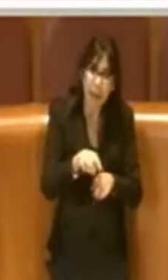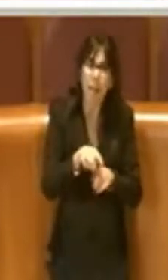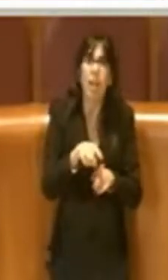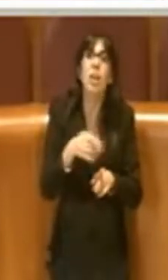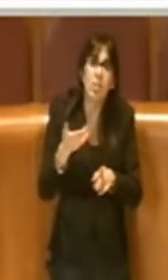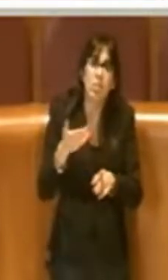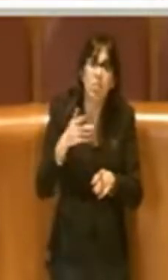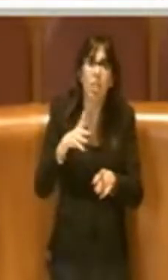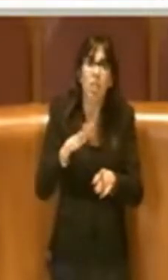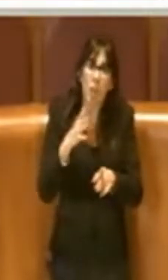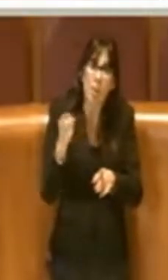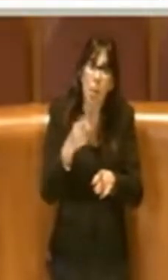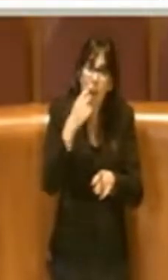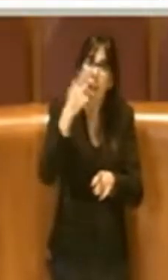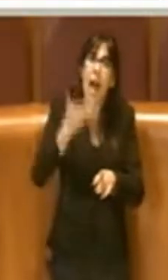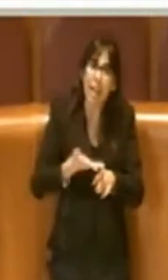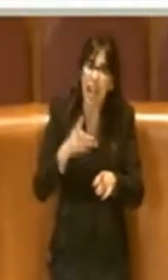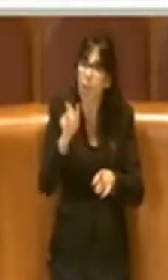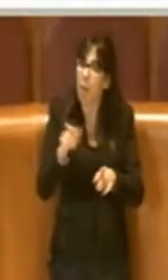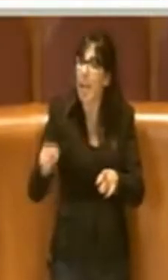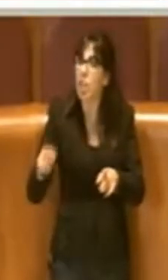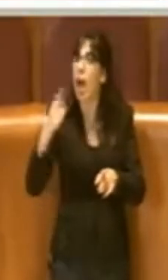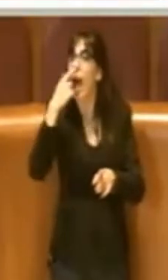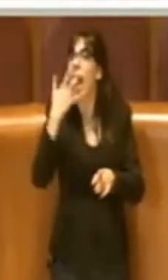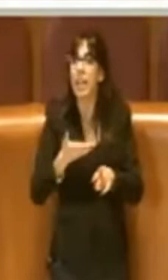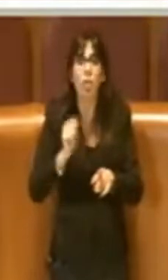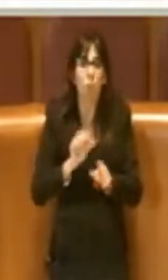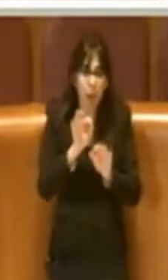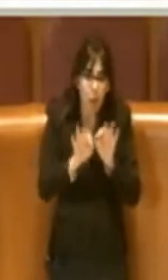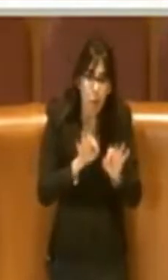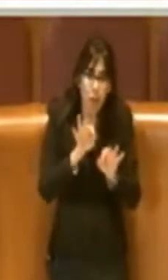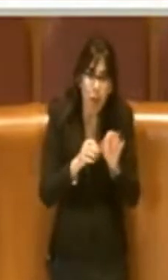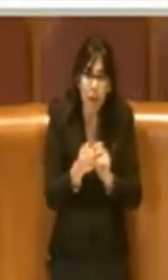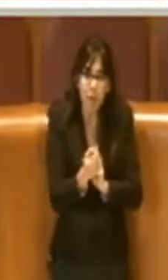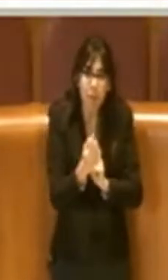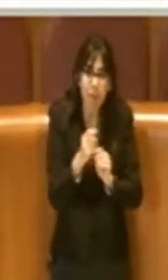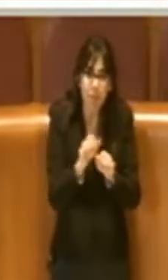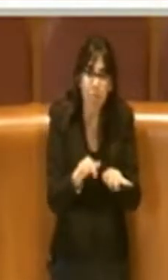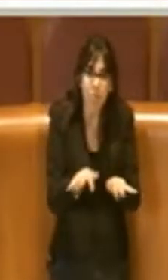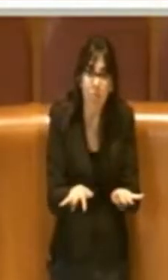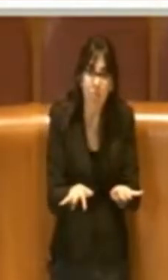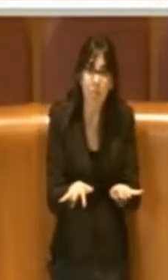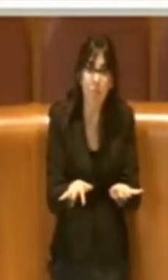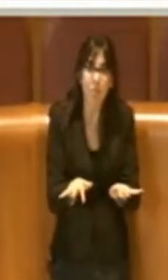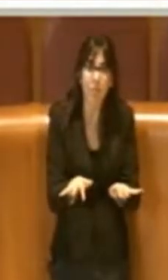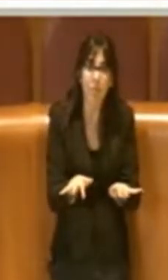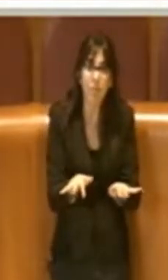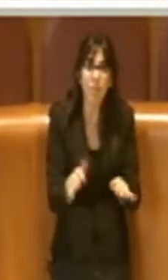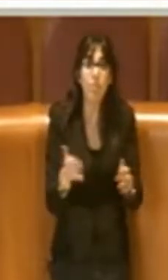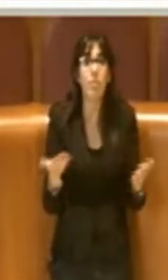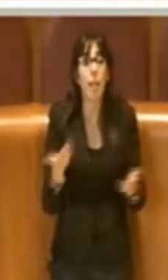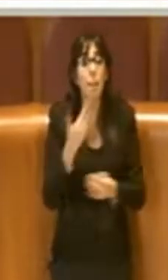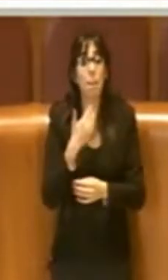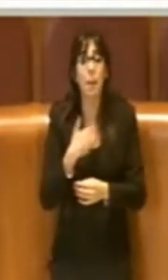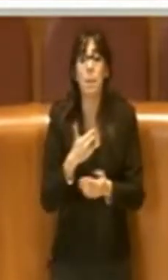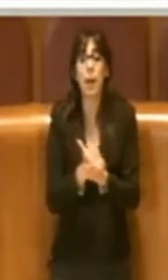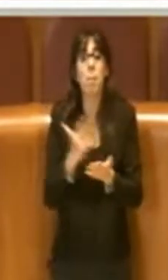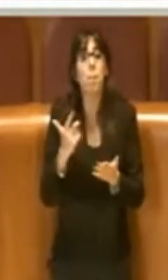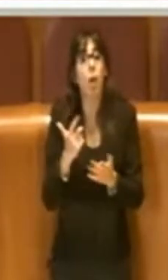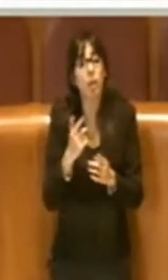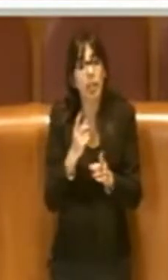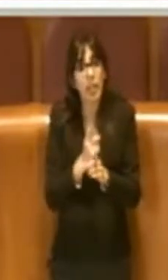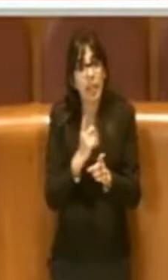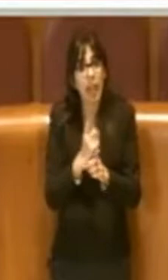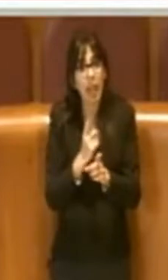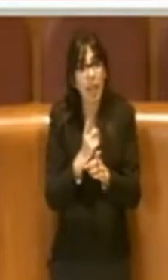forse il momento giusto e le persone giuste per essere accudito. Per me è importantissimo che si capisca